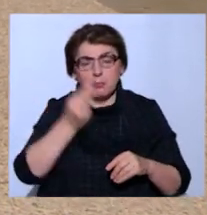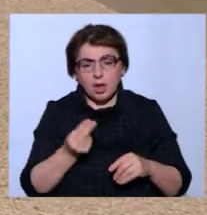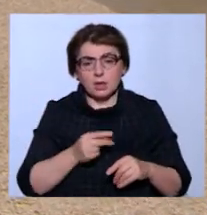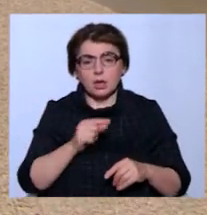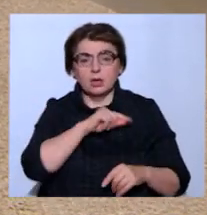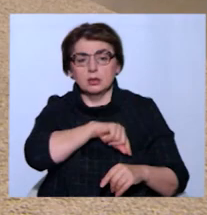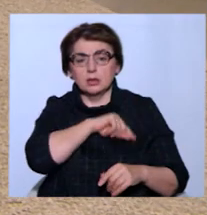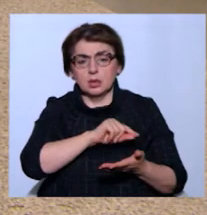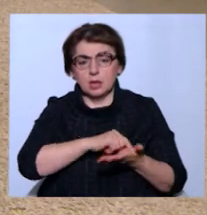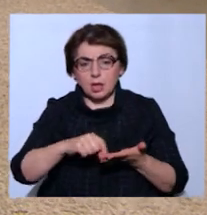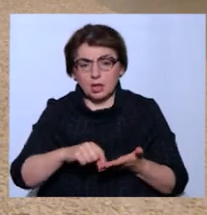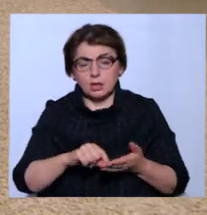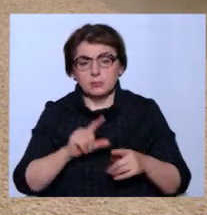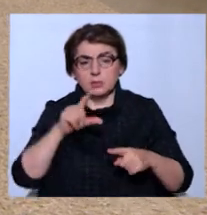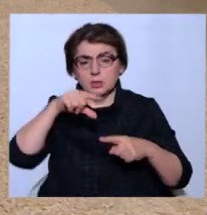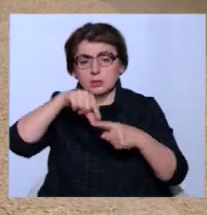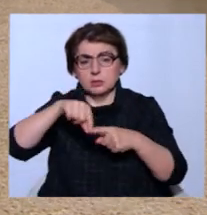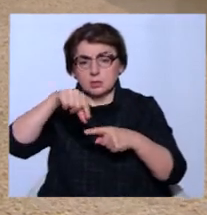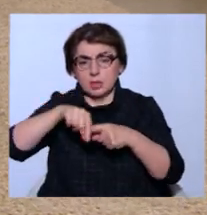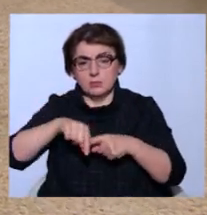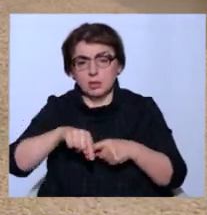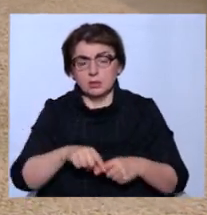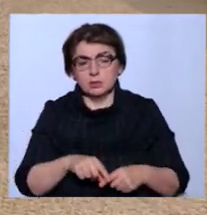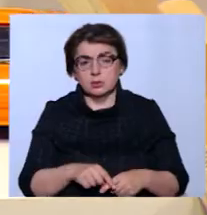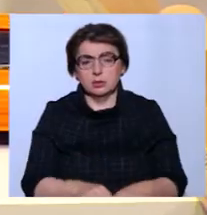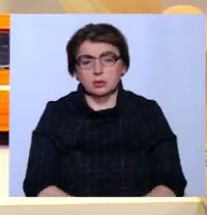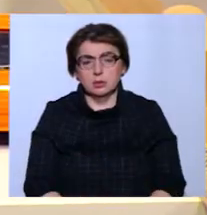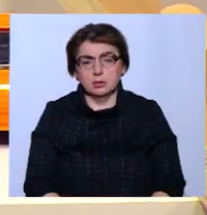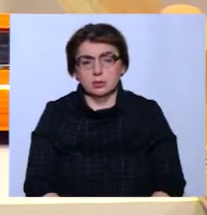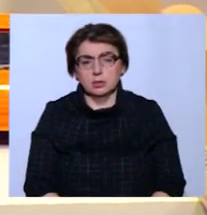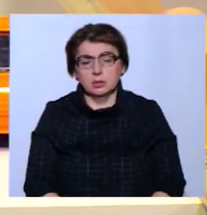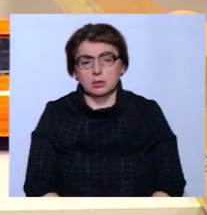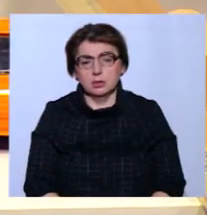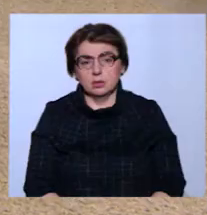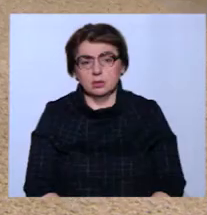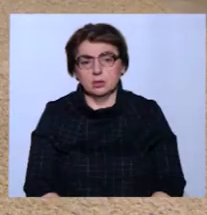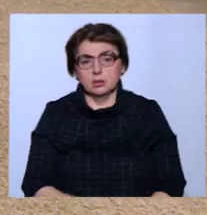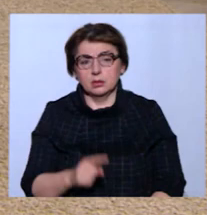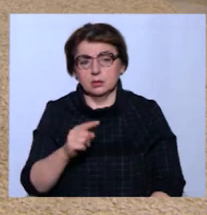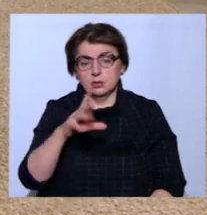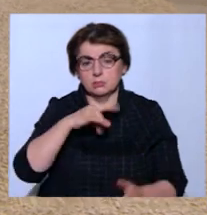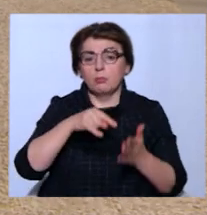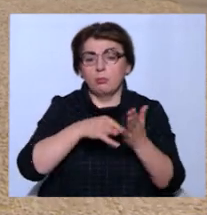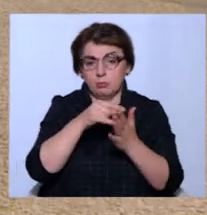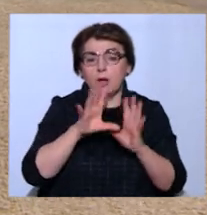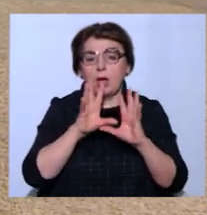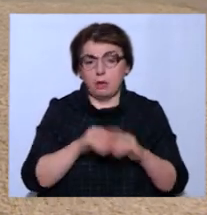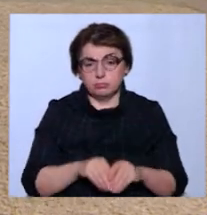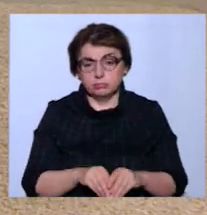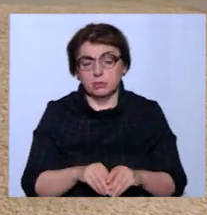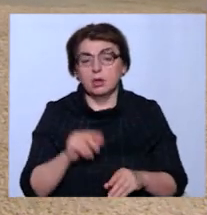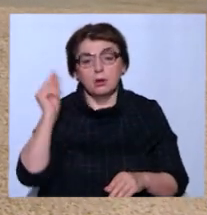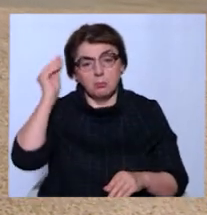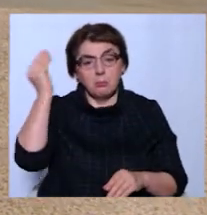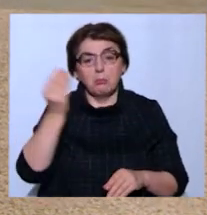აი მაგალითად სამაგრი. აი აქ ამაქვს სამაგრი. აი სამაგრს იზიდავს.